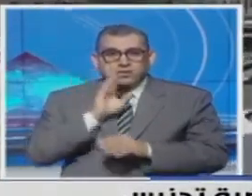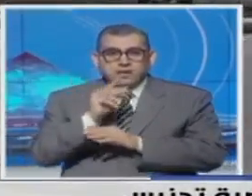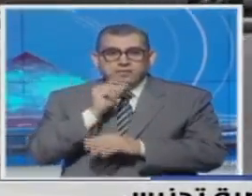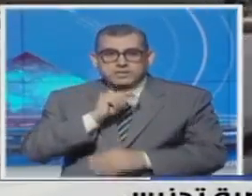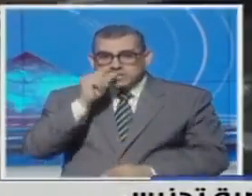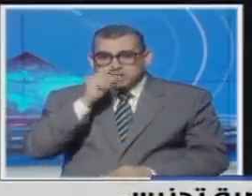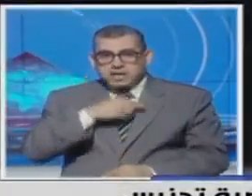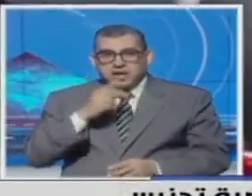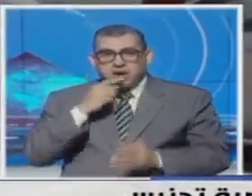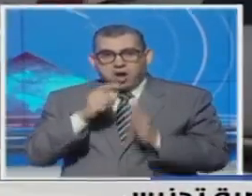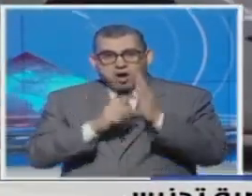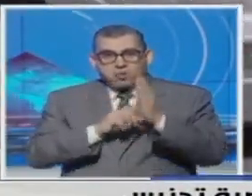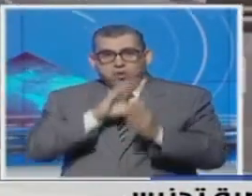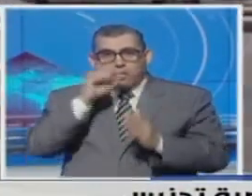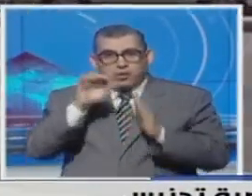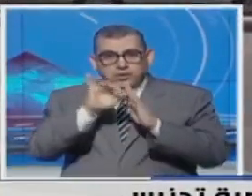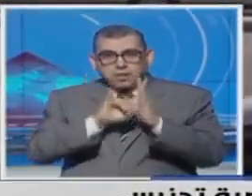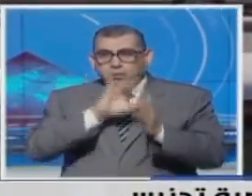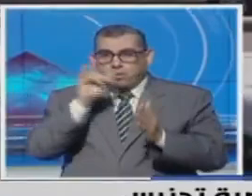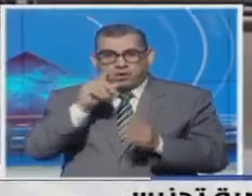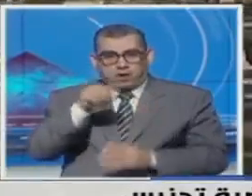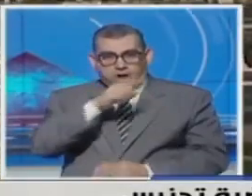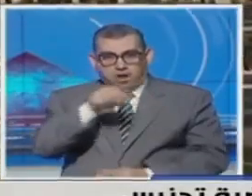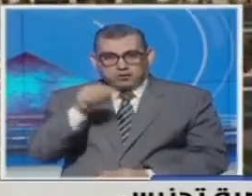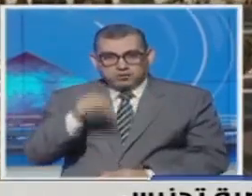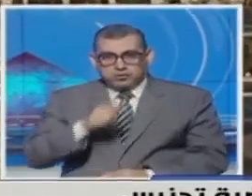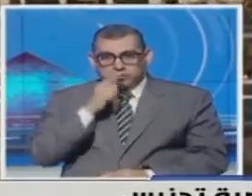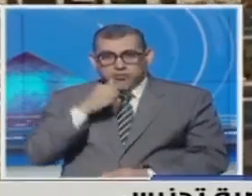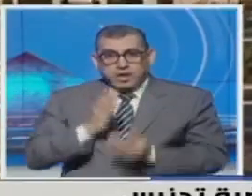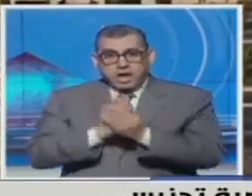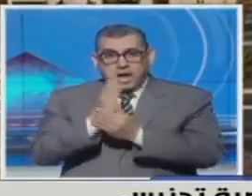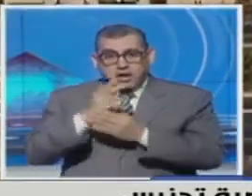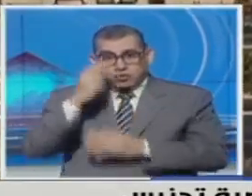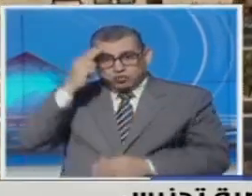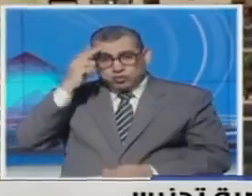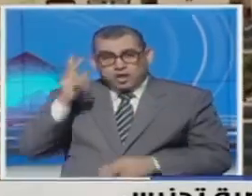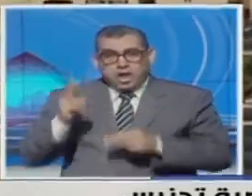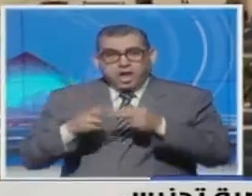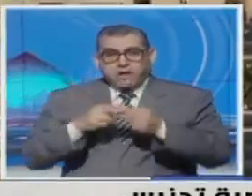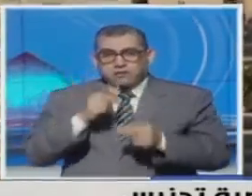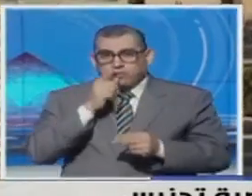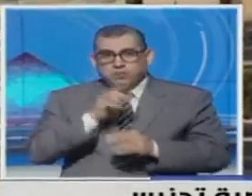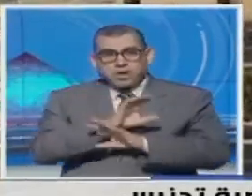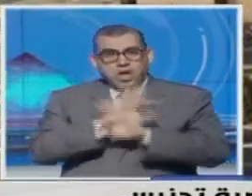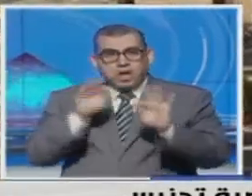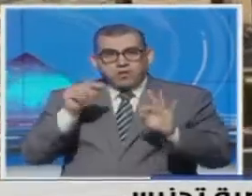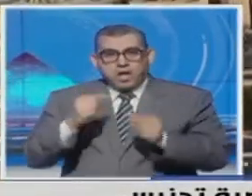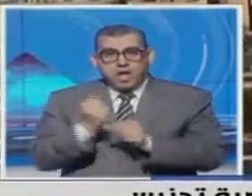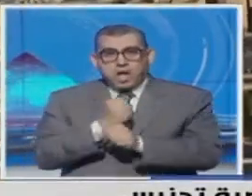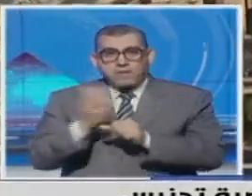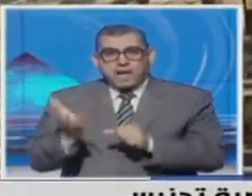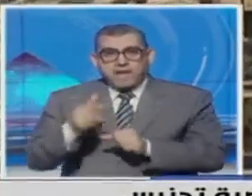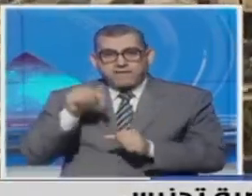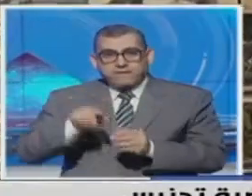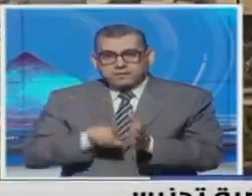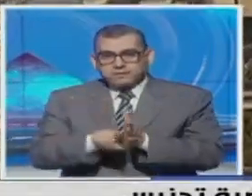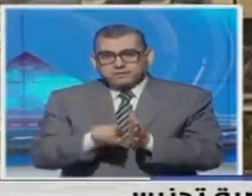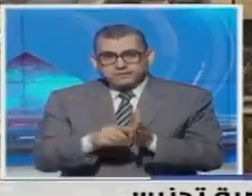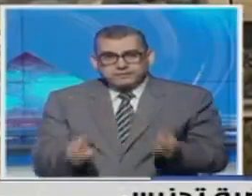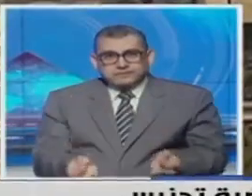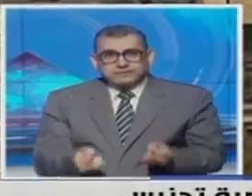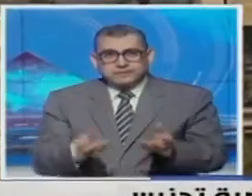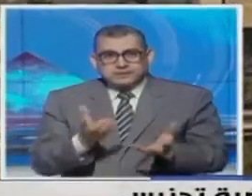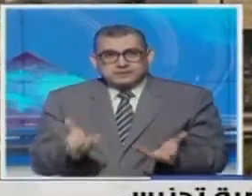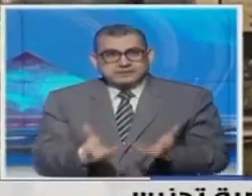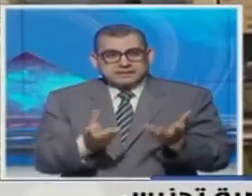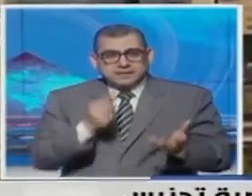الدينية والقوانين والأعراف الدولية. كما أكدت الخارجية السعودية رفضها القاطع لكل الأعمال التي تغذي